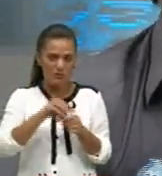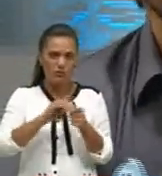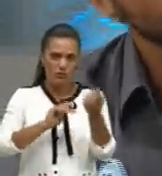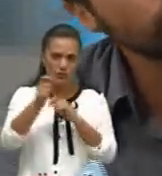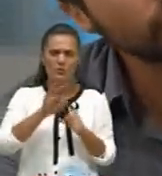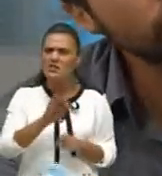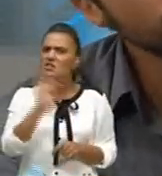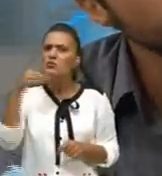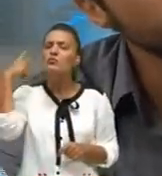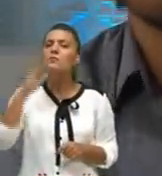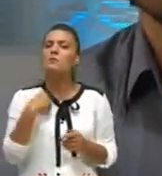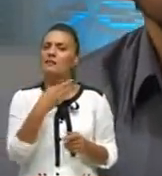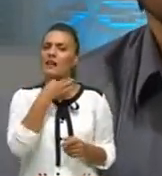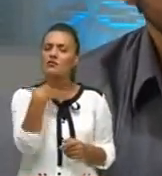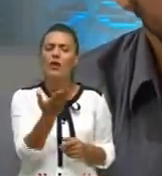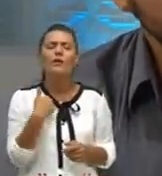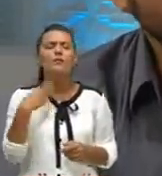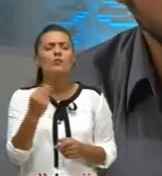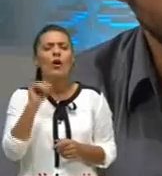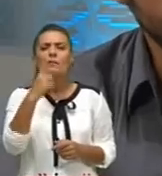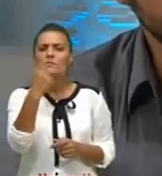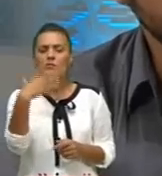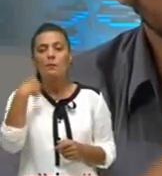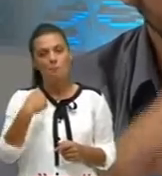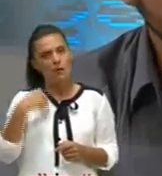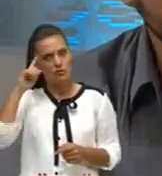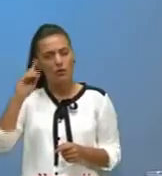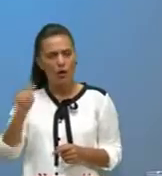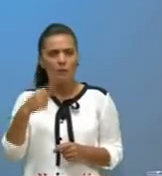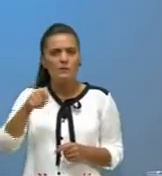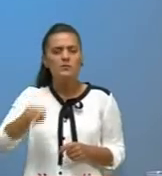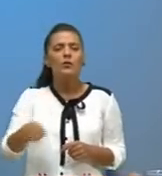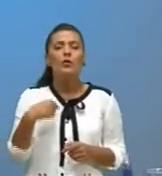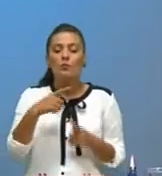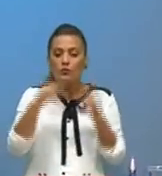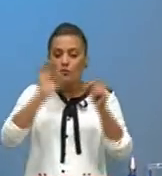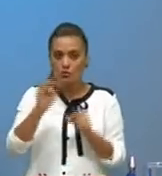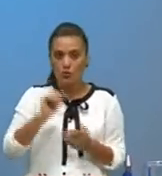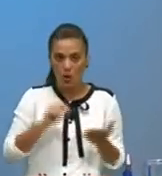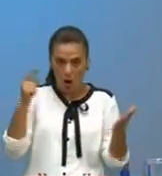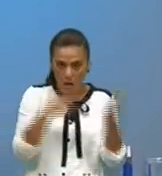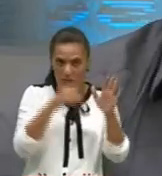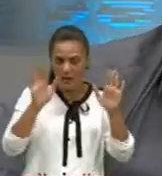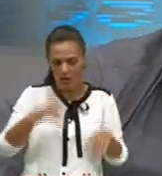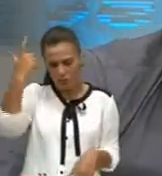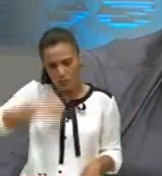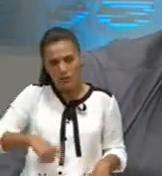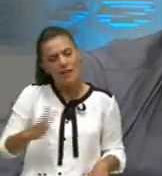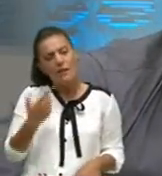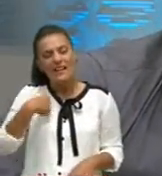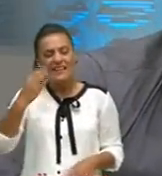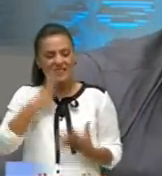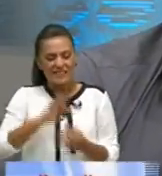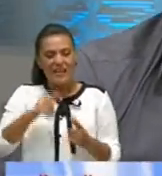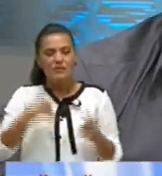kullanılmalı. Hiç düşünmemiştim. Teşekkür ediyorum. Rica çok ediyorum. Önemli bir şey öğrendim. Bence de önemli bir şey bu. Çünkü ya mutsuzluk odaklı kalıyoruz ya da bir takım kişisel